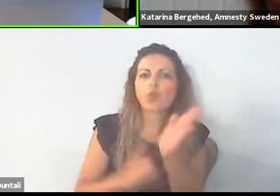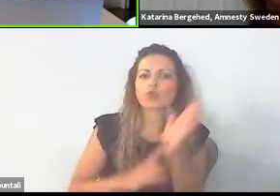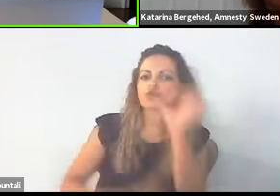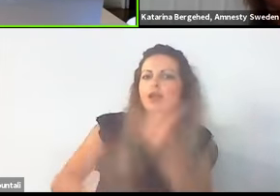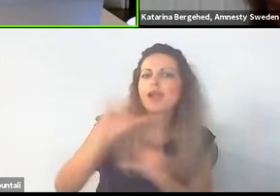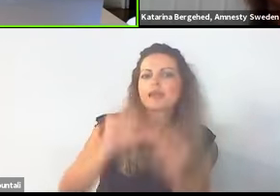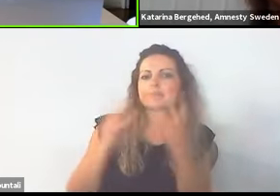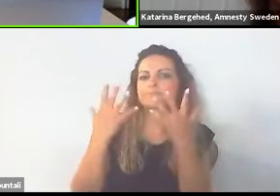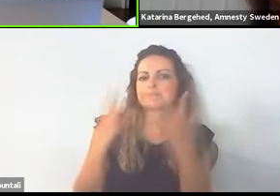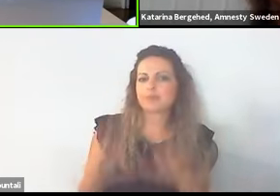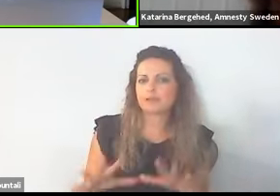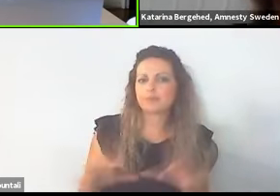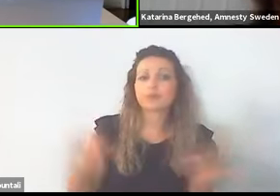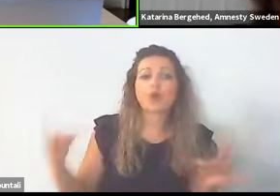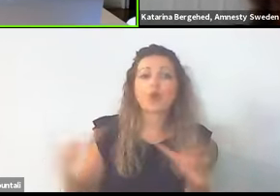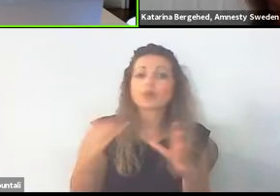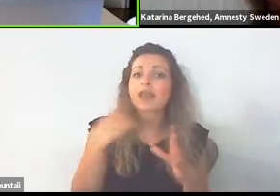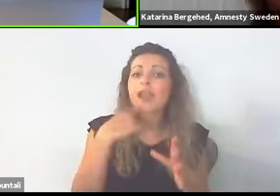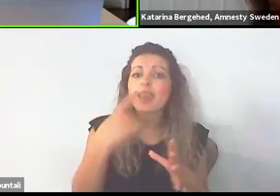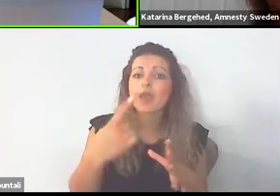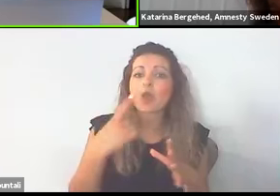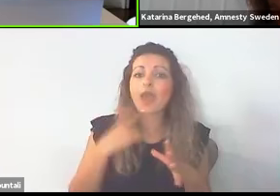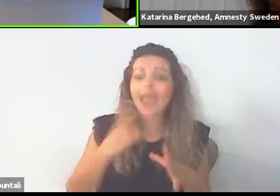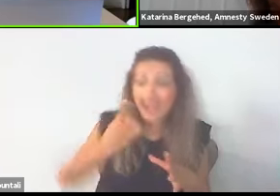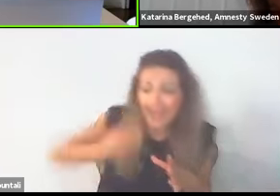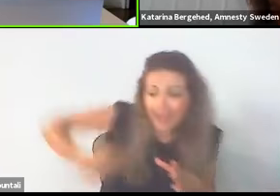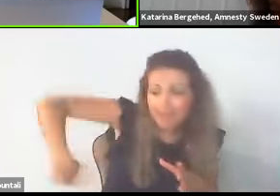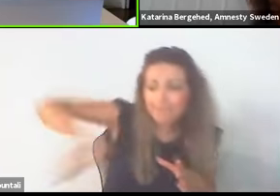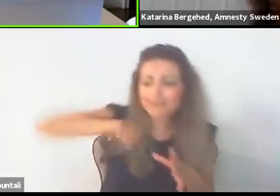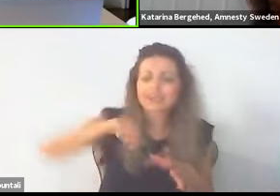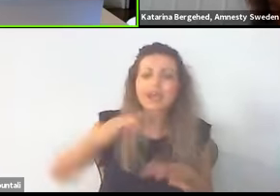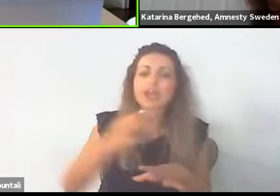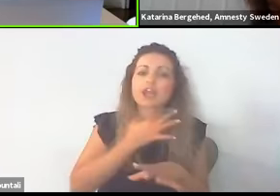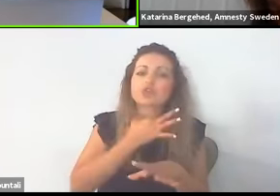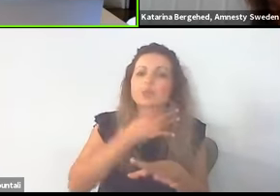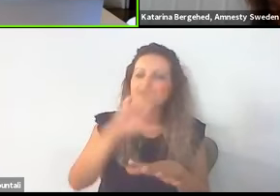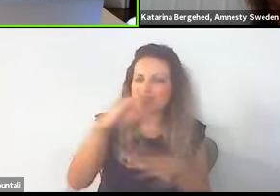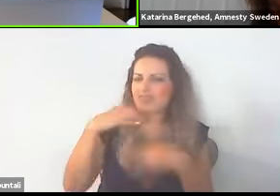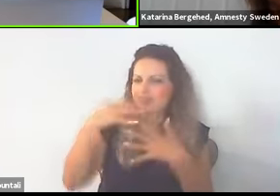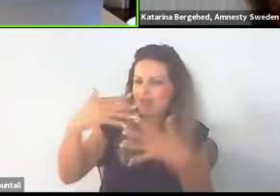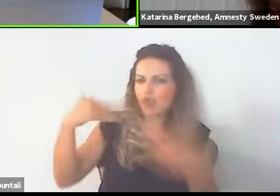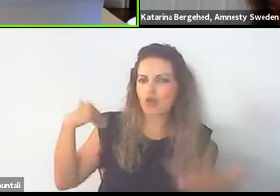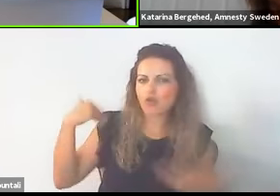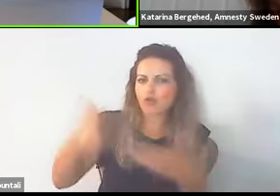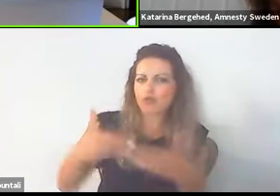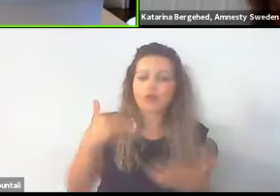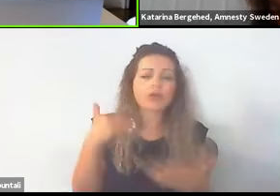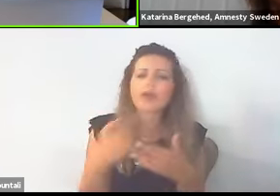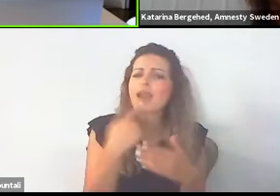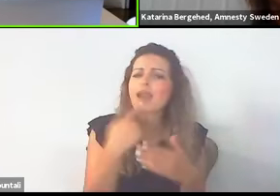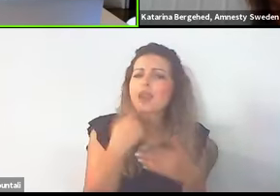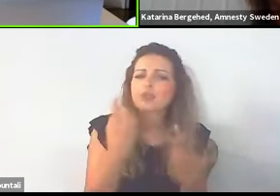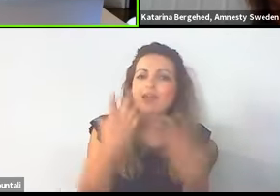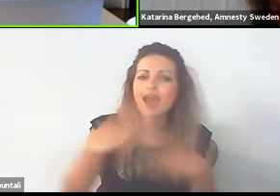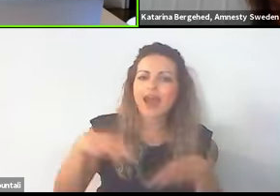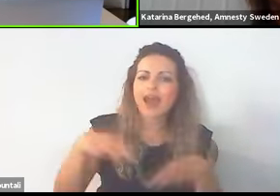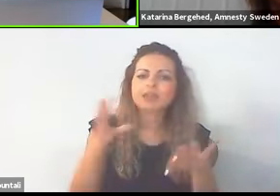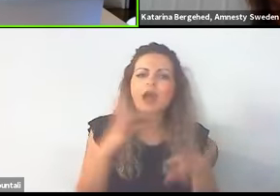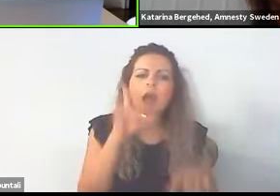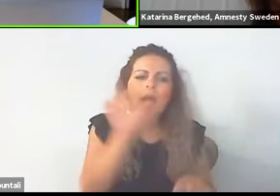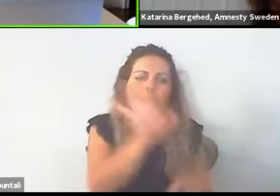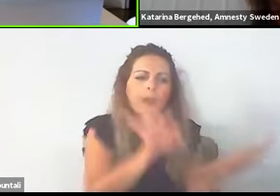όταν λέω «μας χρειάστηκε», εννοώ καταρχάς ότι αυτό ξεκίνησε από κάποια άτομα,